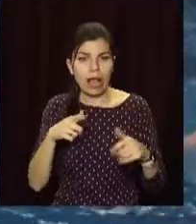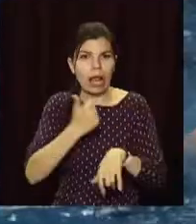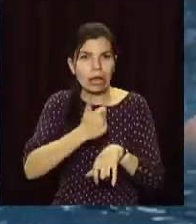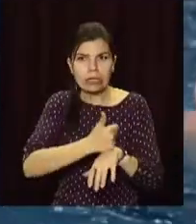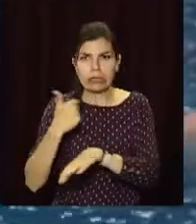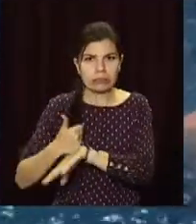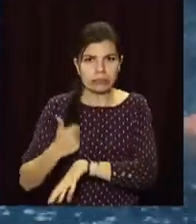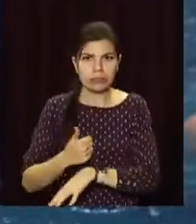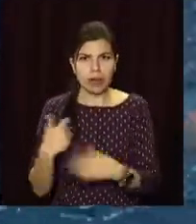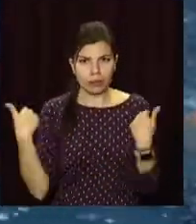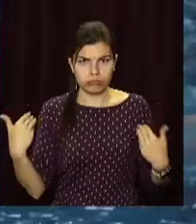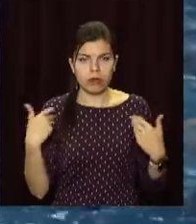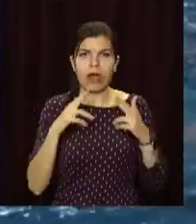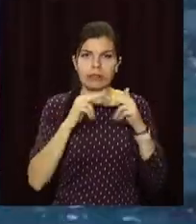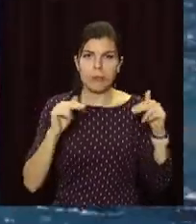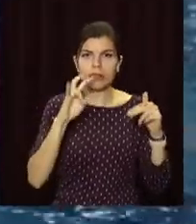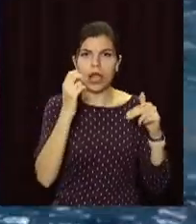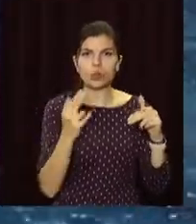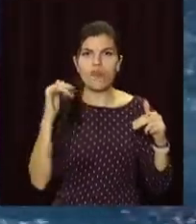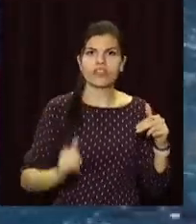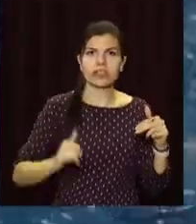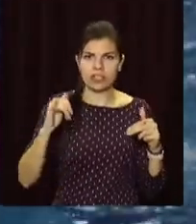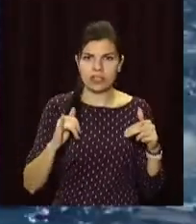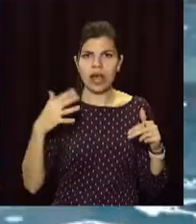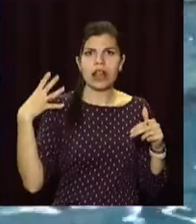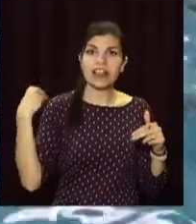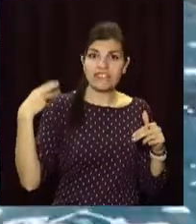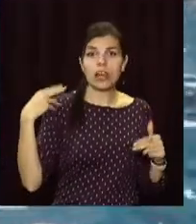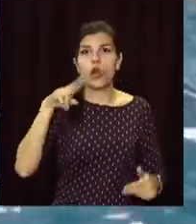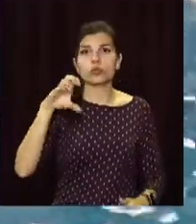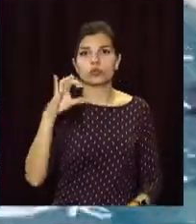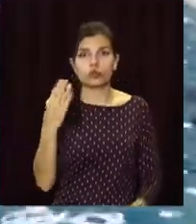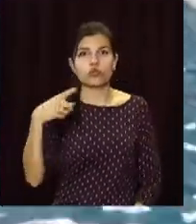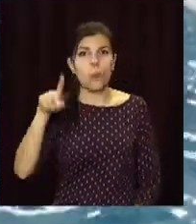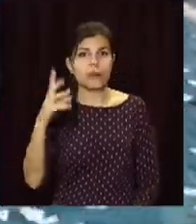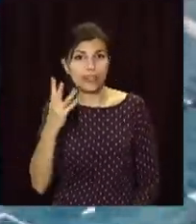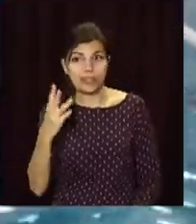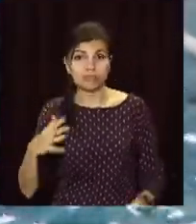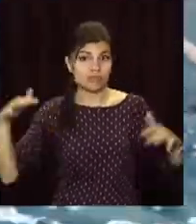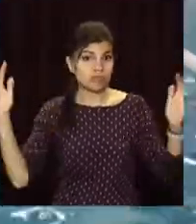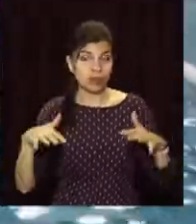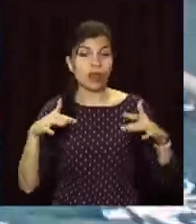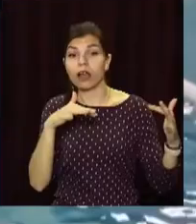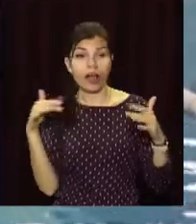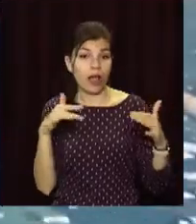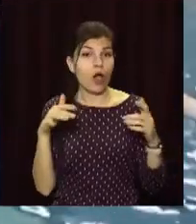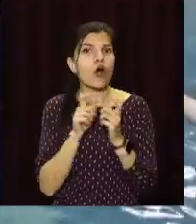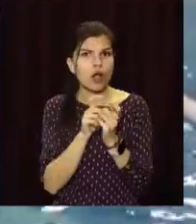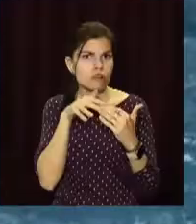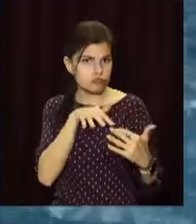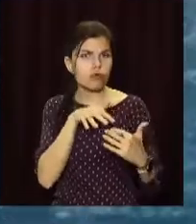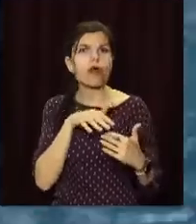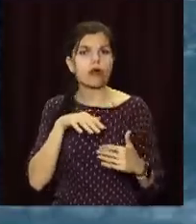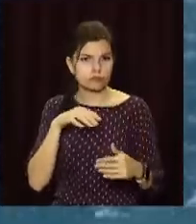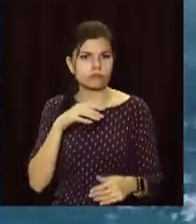лідери турніру – команди Дніпровського національного університету Львівської ДЮСШ номер 3. Протягом матчу тривала рівна боротьба. Втім,